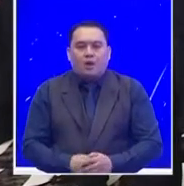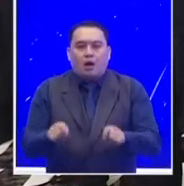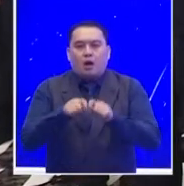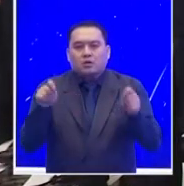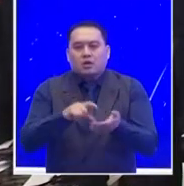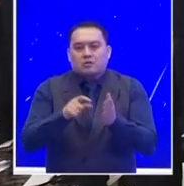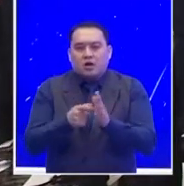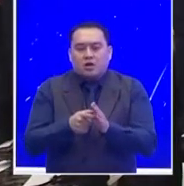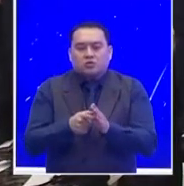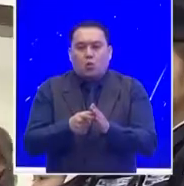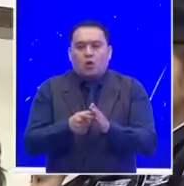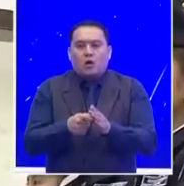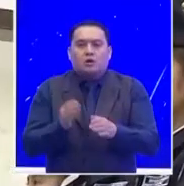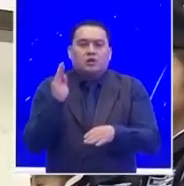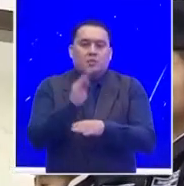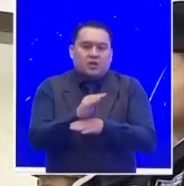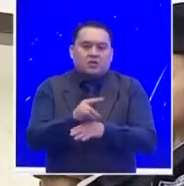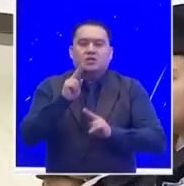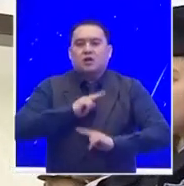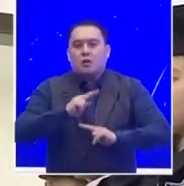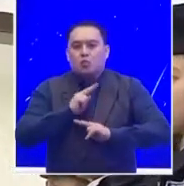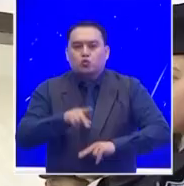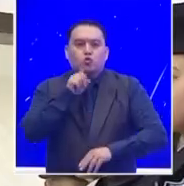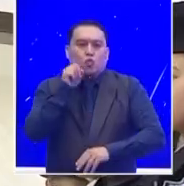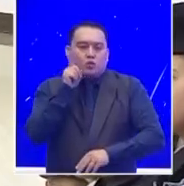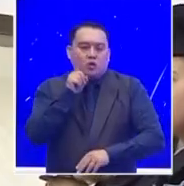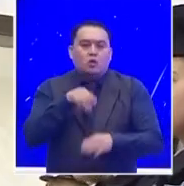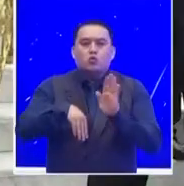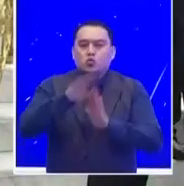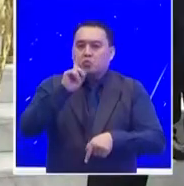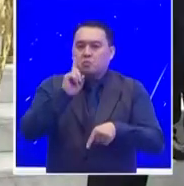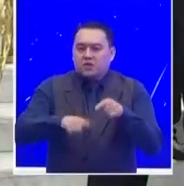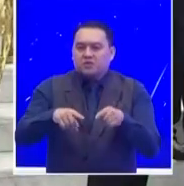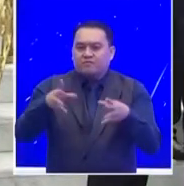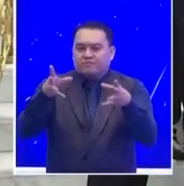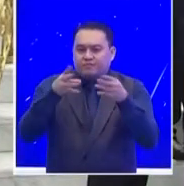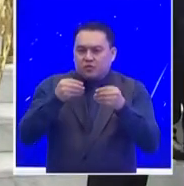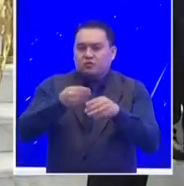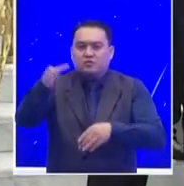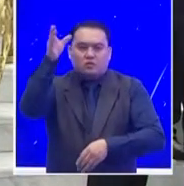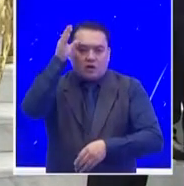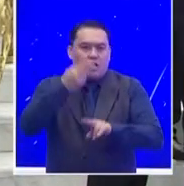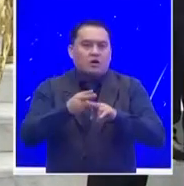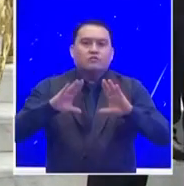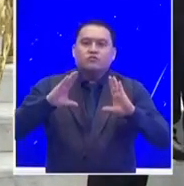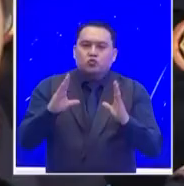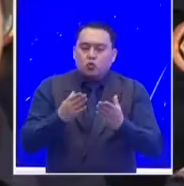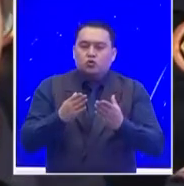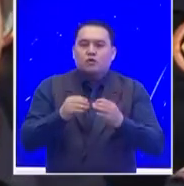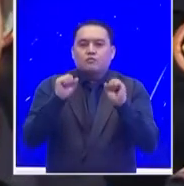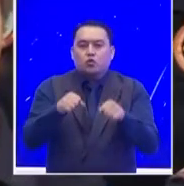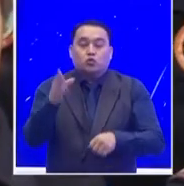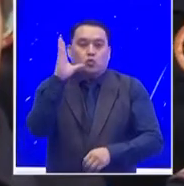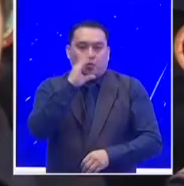классов – своего рода профориентационная работа. Именно в юном возрасте дети лучше и быстрее впитывают в себя знания, а в случае с кадетством – и